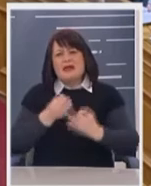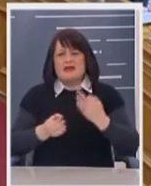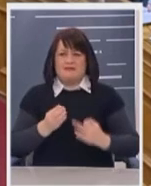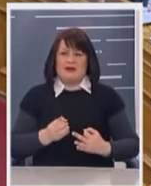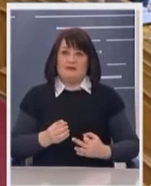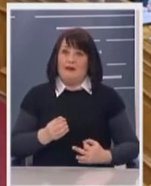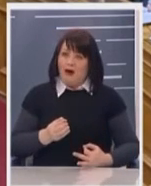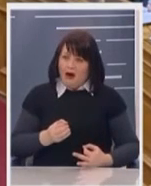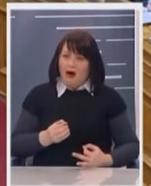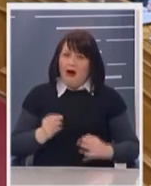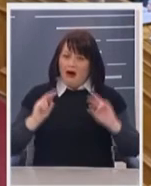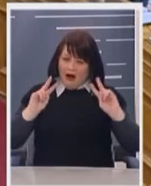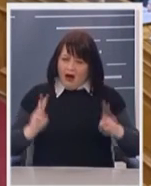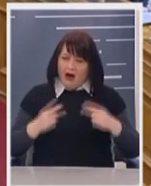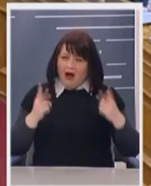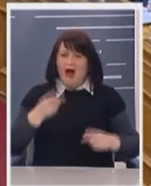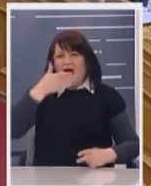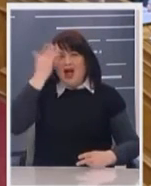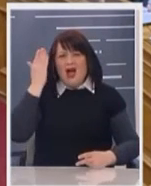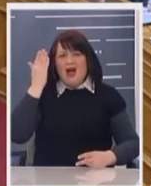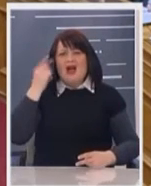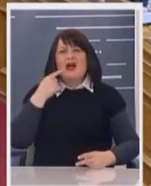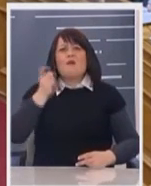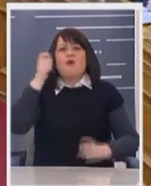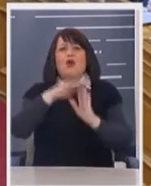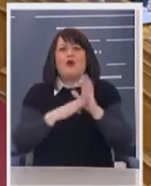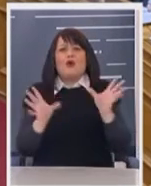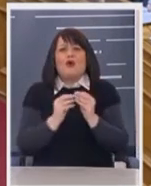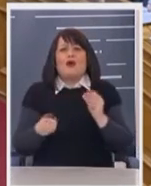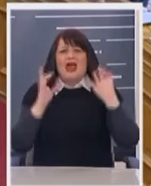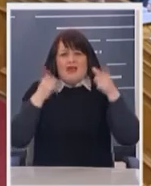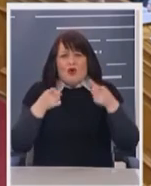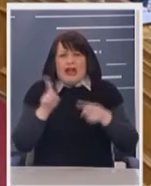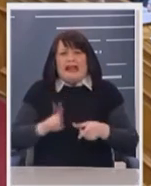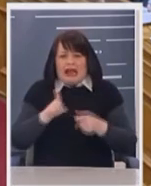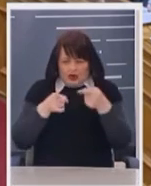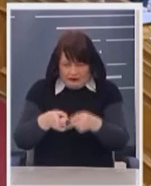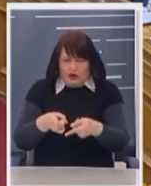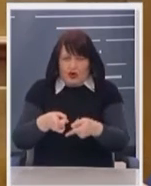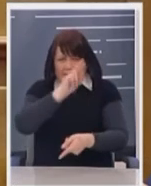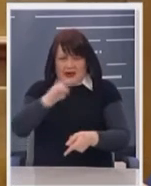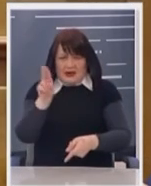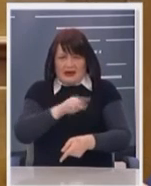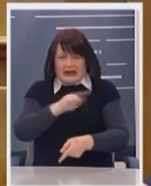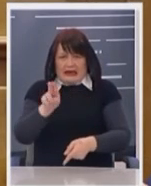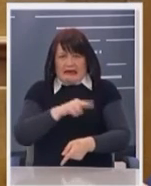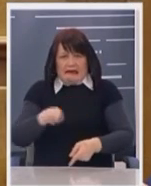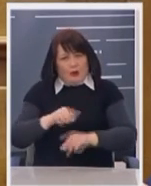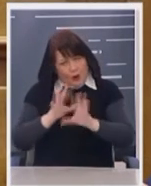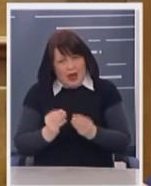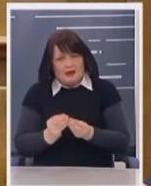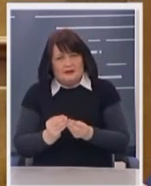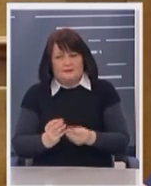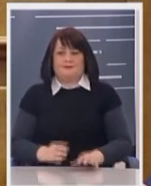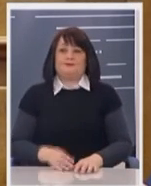Αποκαλύπτοντας μάλιστα με εξαιρετική αφέλεια, θα έλεγα, το πολιτικό πρόγραμμα της Νέας Δημοκρατίας και του ίδιου του κ. Μητσοτάκη. Είπε ότι